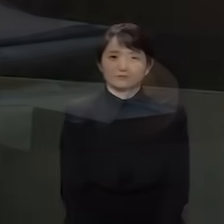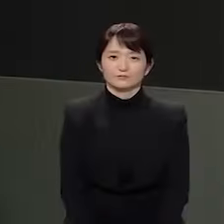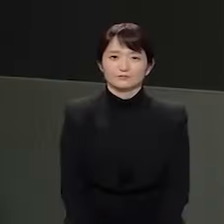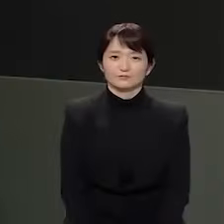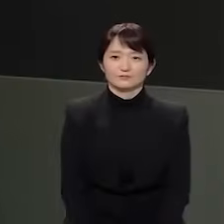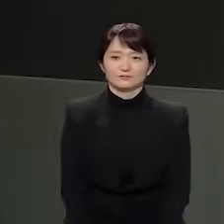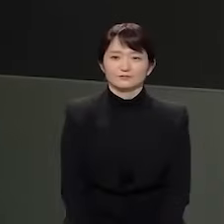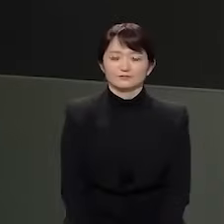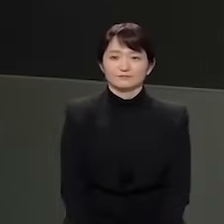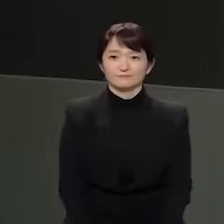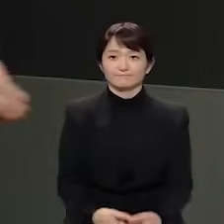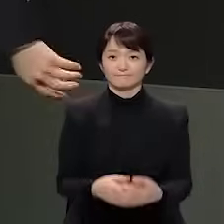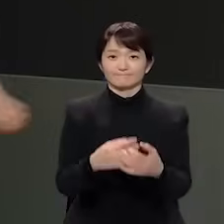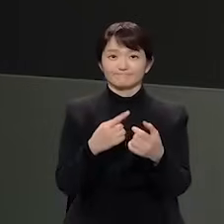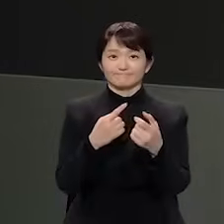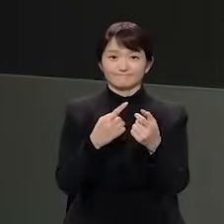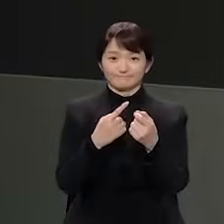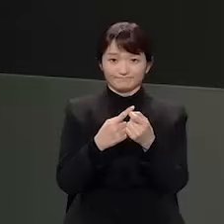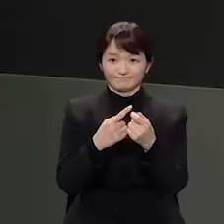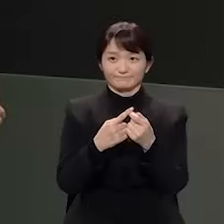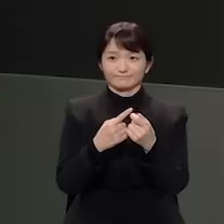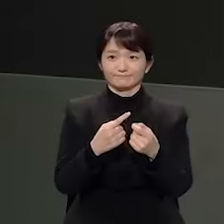출발합니다 처음